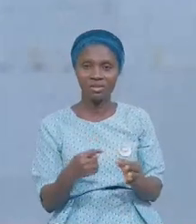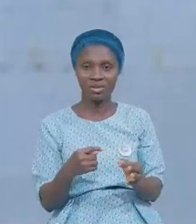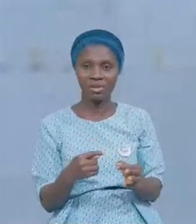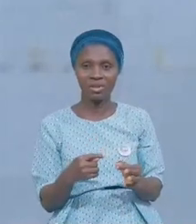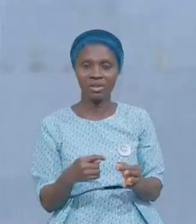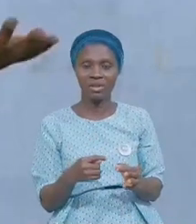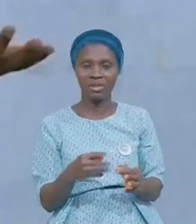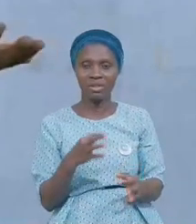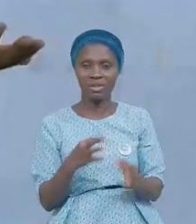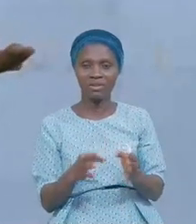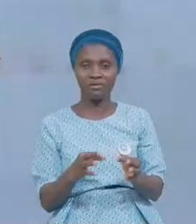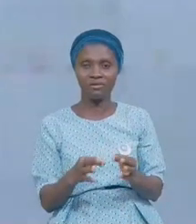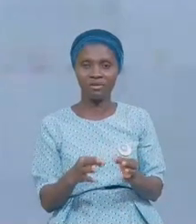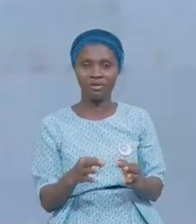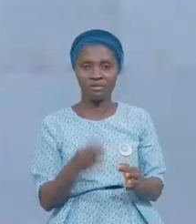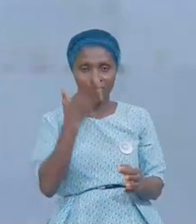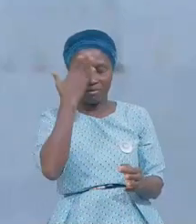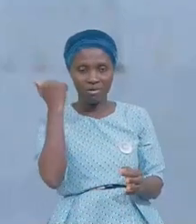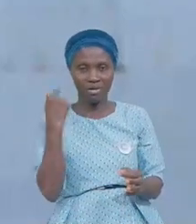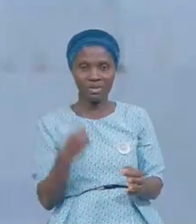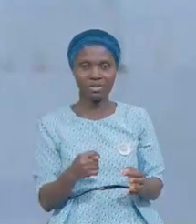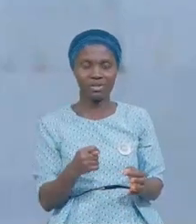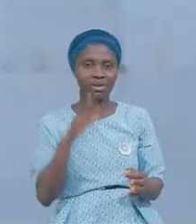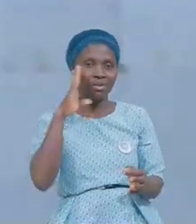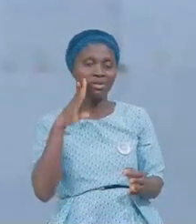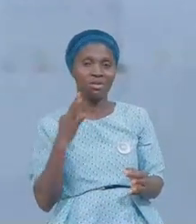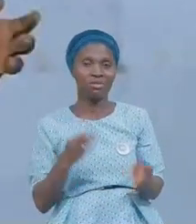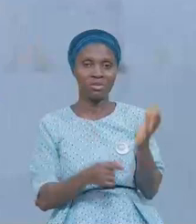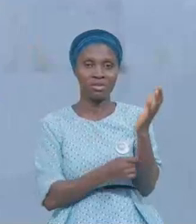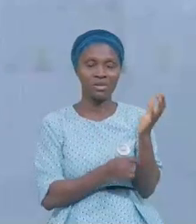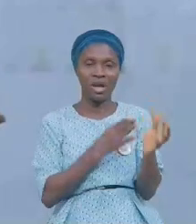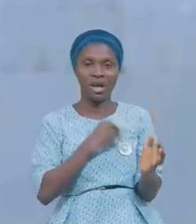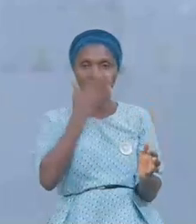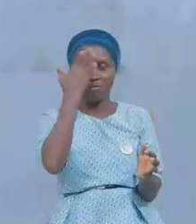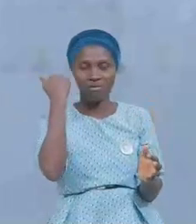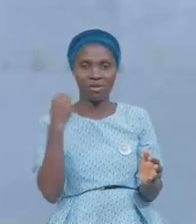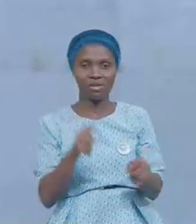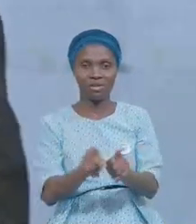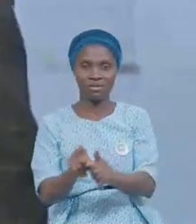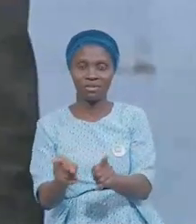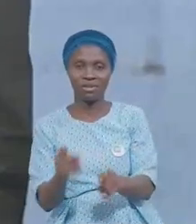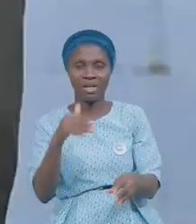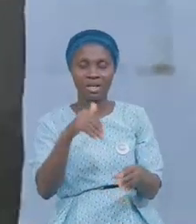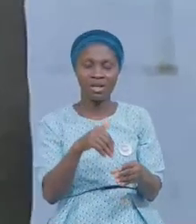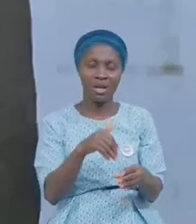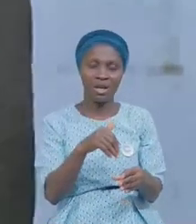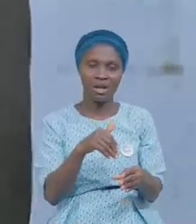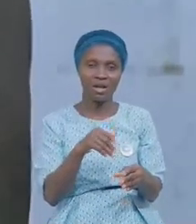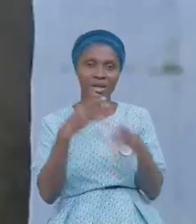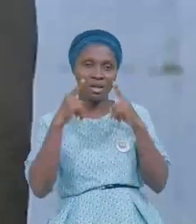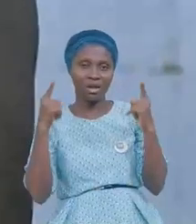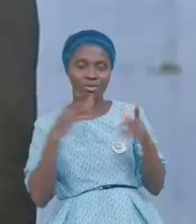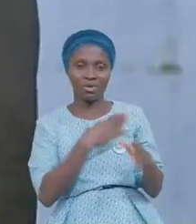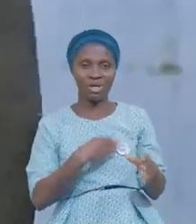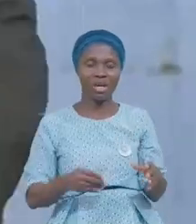oublier les différences de langue et de culture, s'ils peuvent oublier toutes les choses